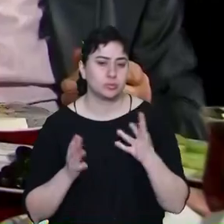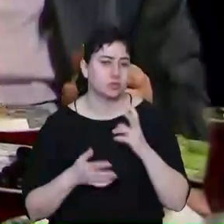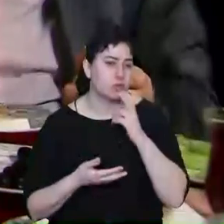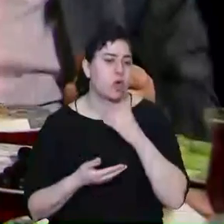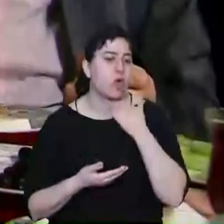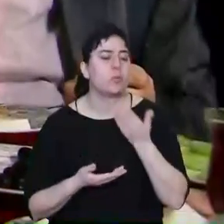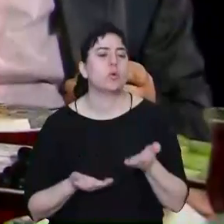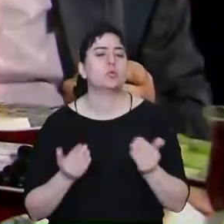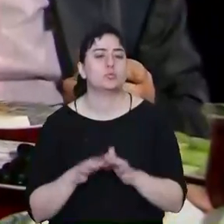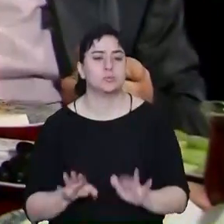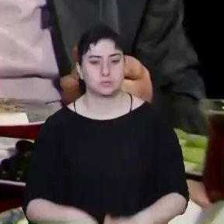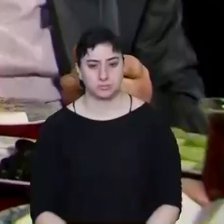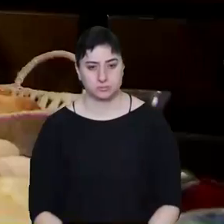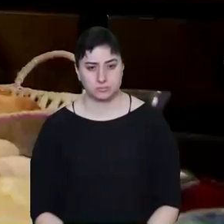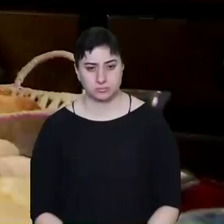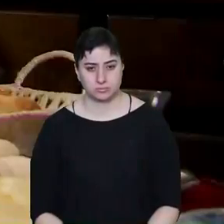menemen olmaz.